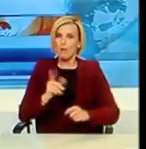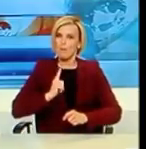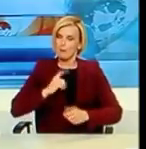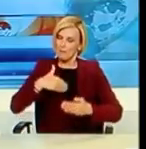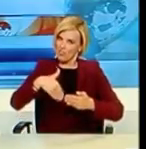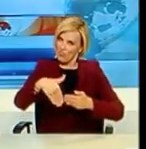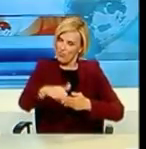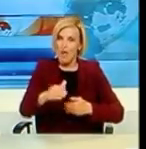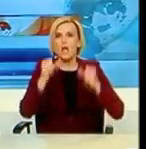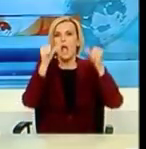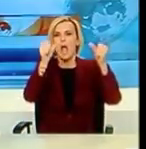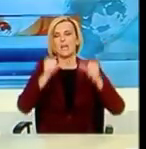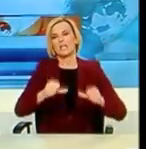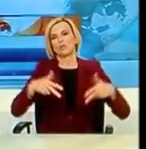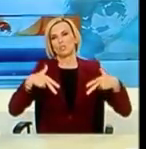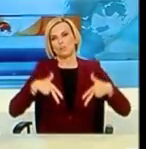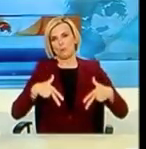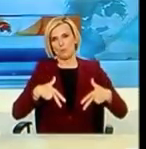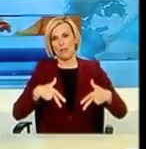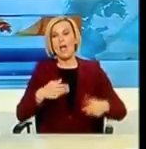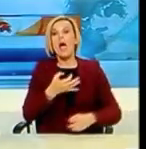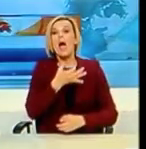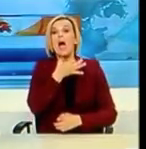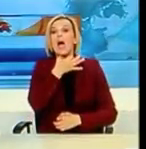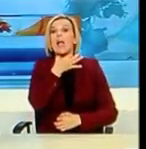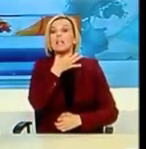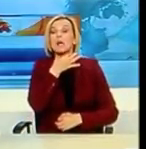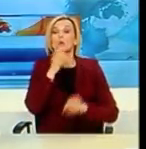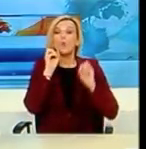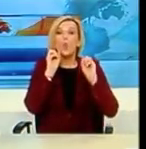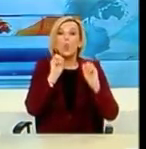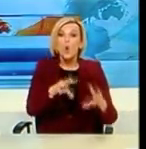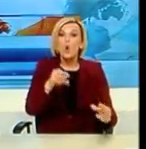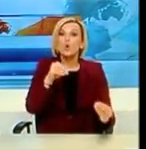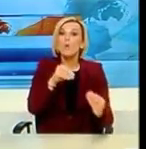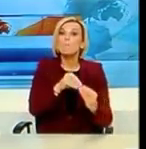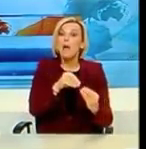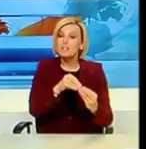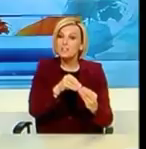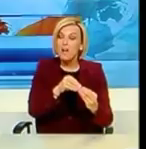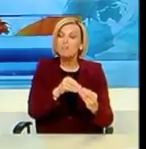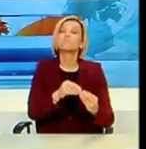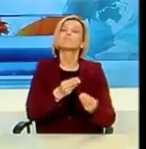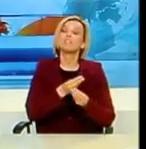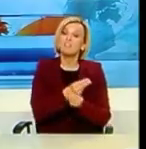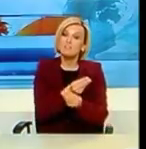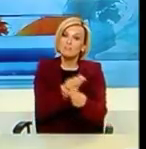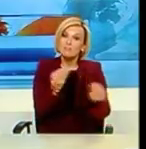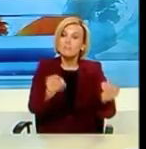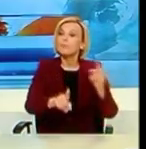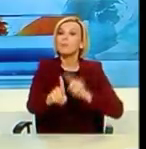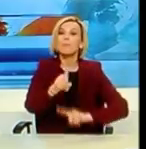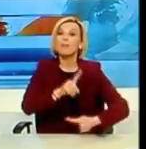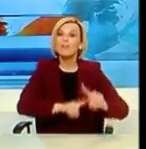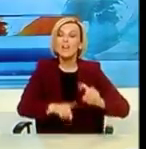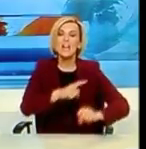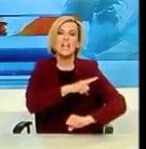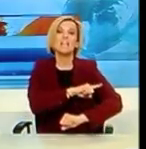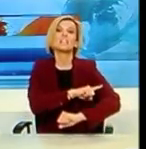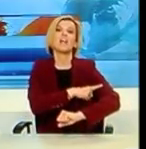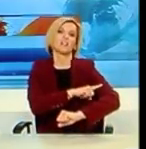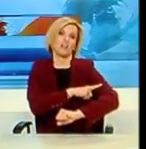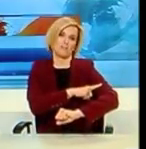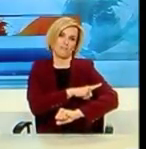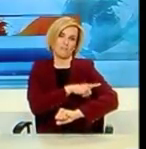κάθε περίπτωση, έκτακτο δώρο Πάσχα θα πάρουν φέτος οι ήρωες με τις πράσινες και τις λευκές μπλούζες, οι